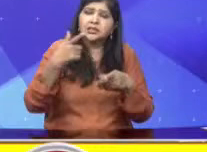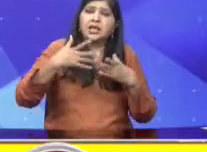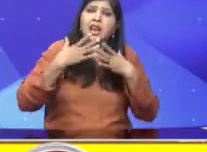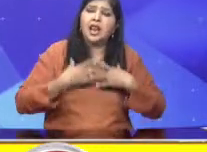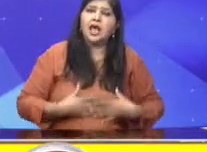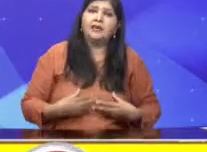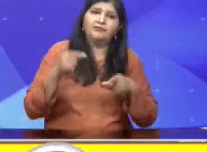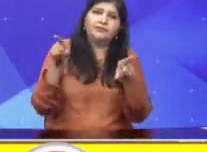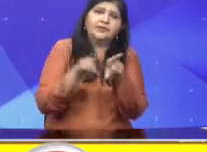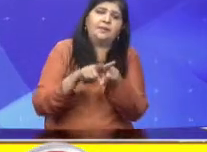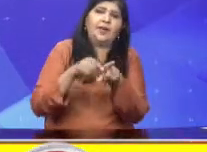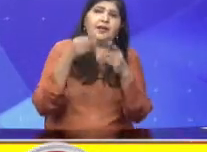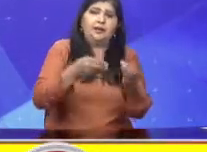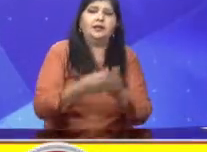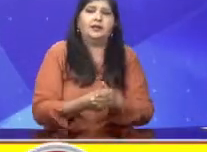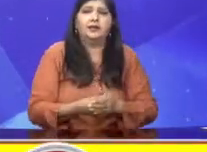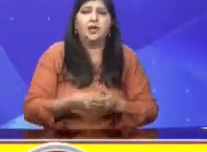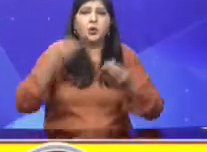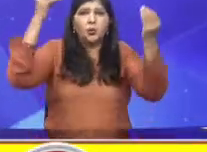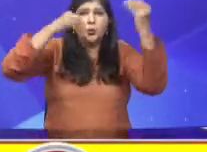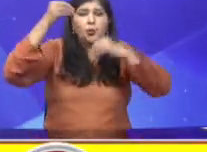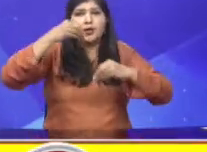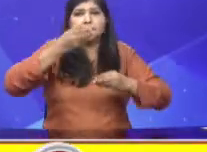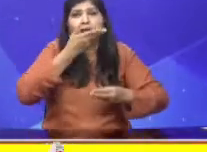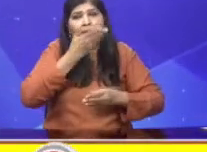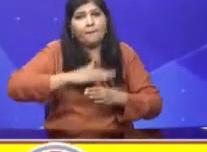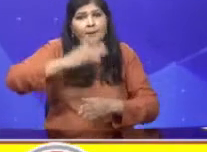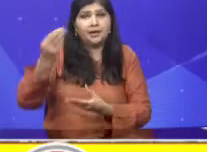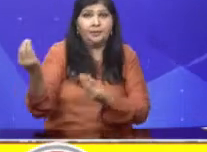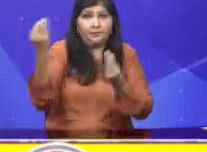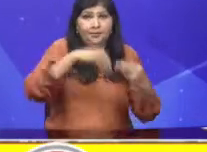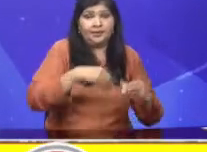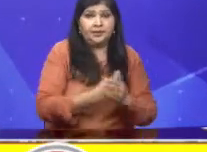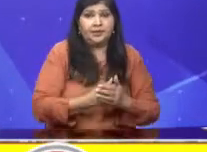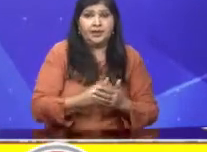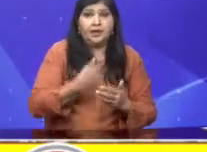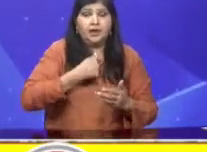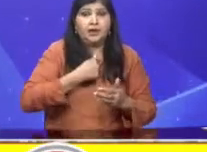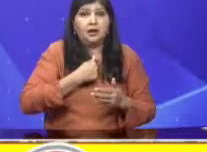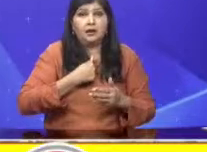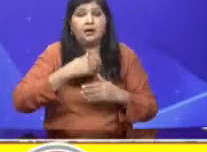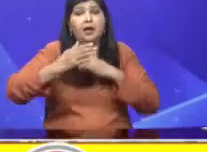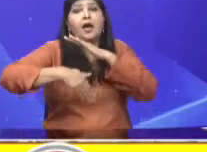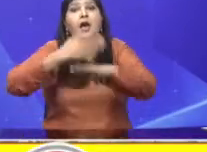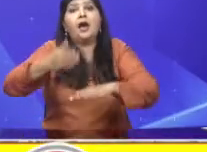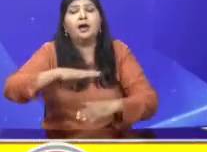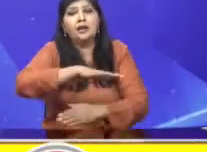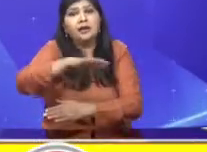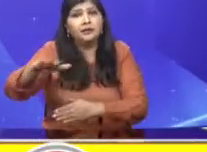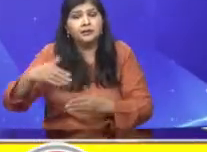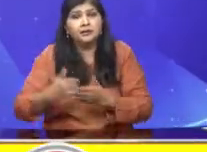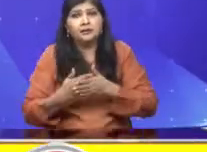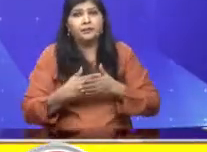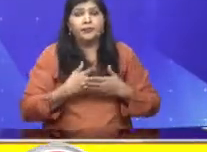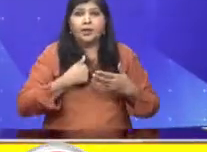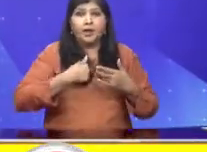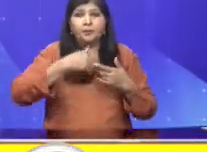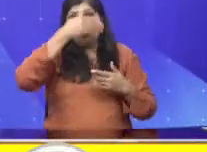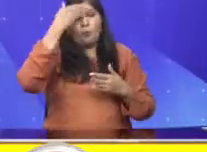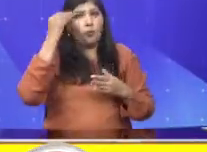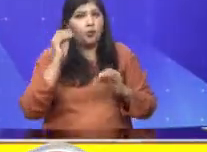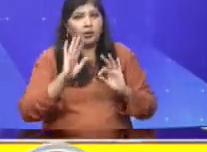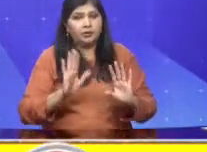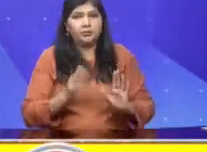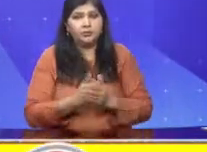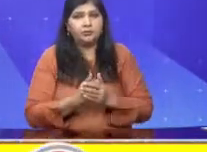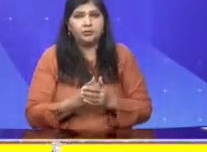वाला भी होता है वर्षा का पानी जो हमें मिल रहा है वो हमारी भावी पीडियों के लिए हैं यह हमें कभी भूलना